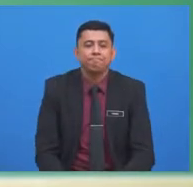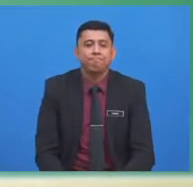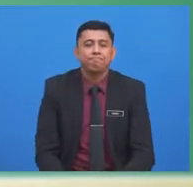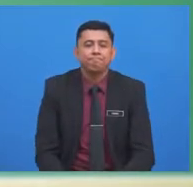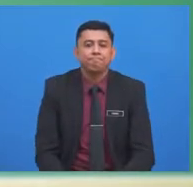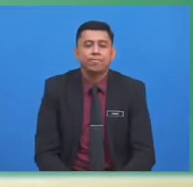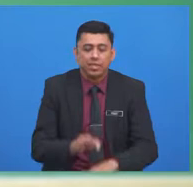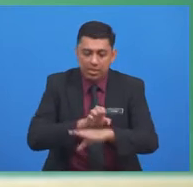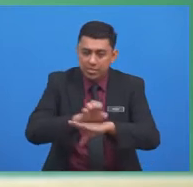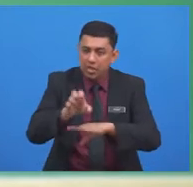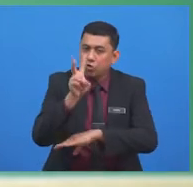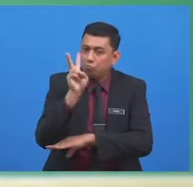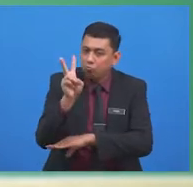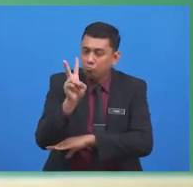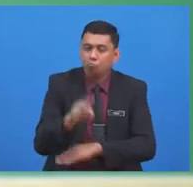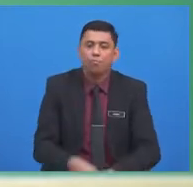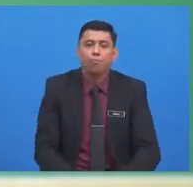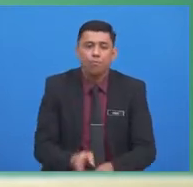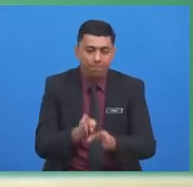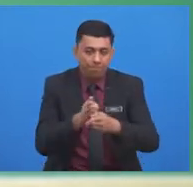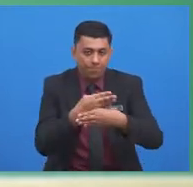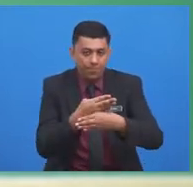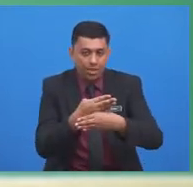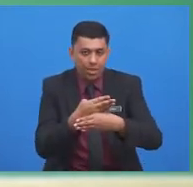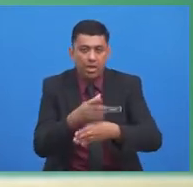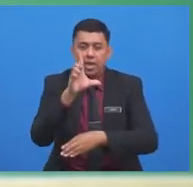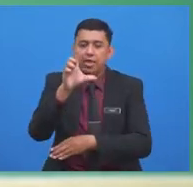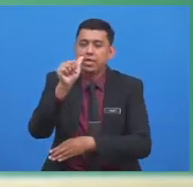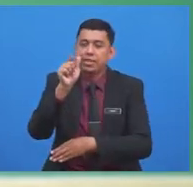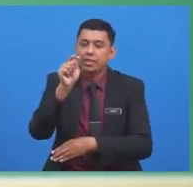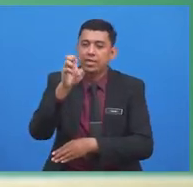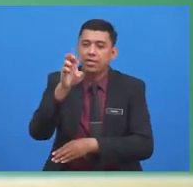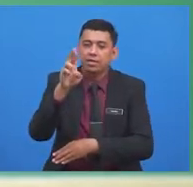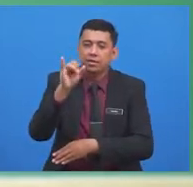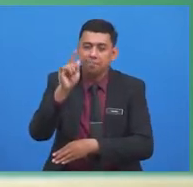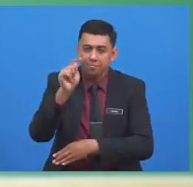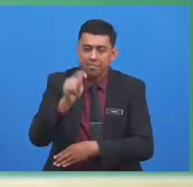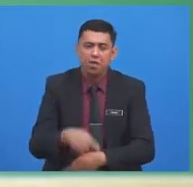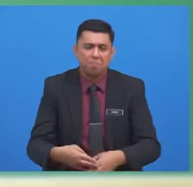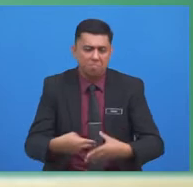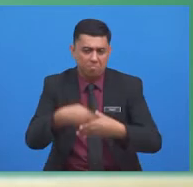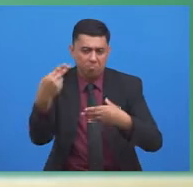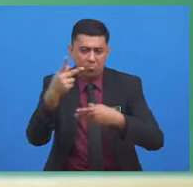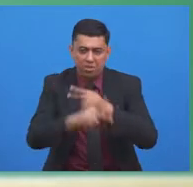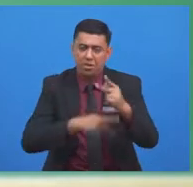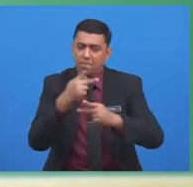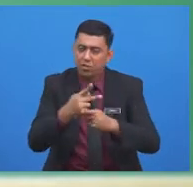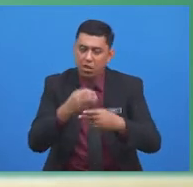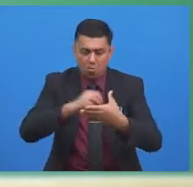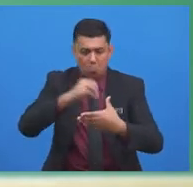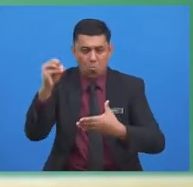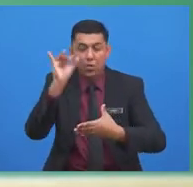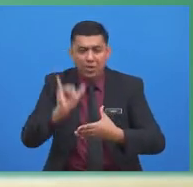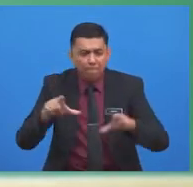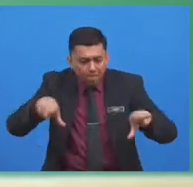Kesan kedua Lulu Hawa ialah pembentukan tanah netrit. Ia terhasil daripada proses pengoksidaan